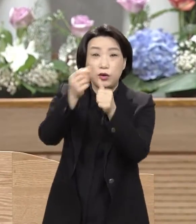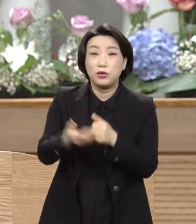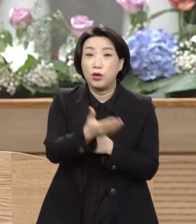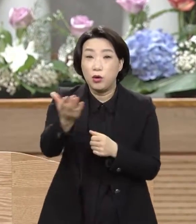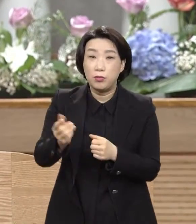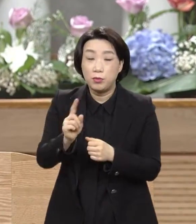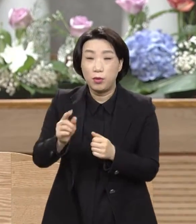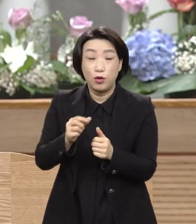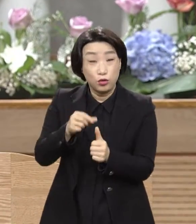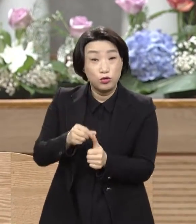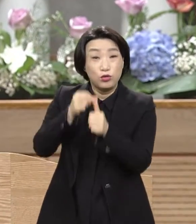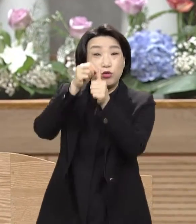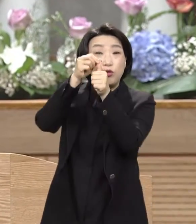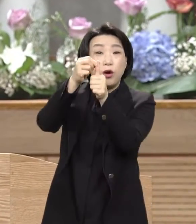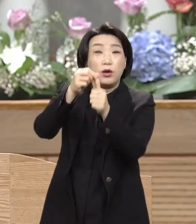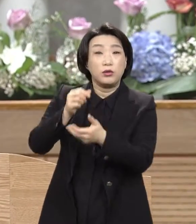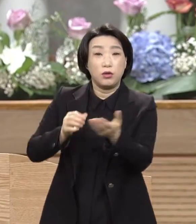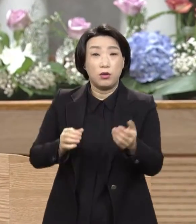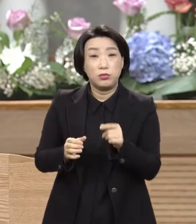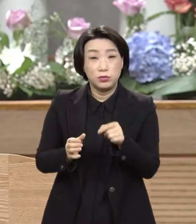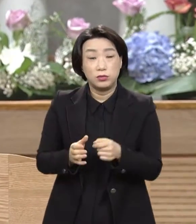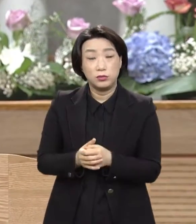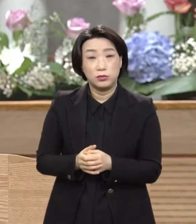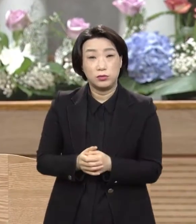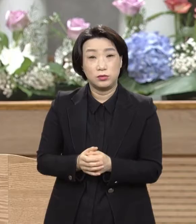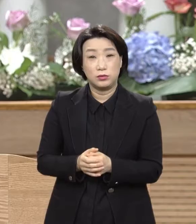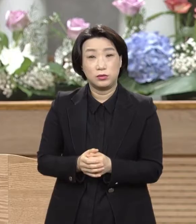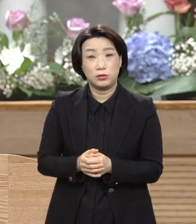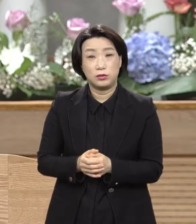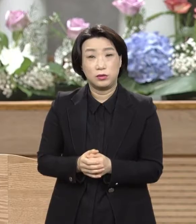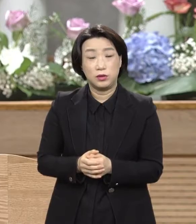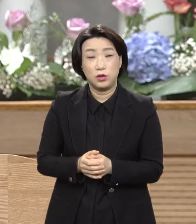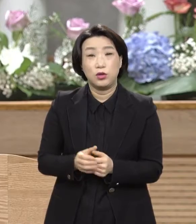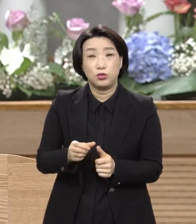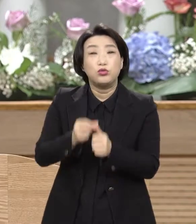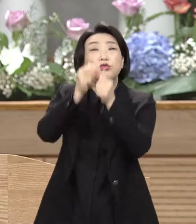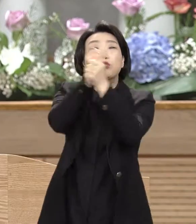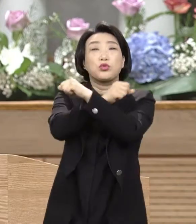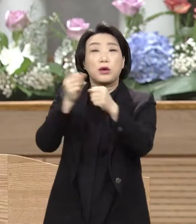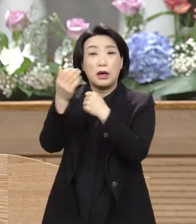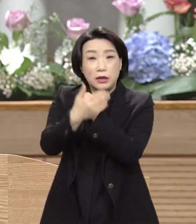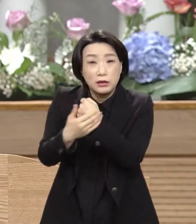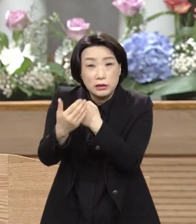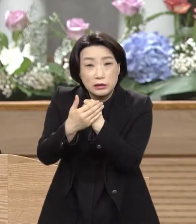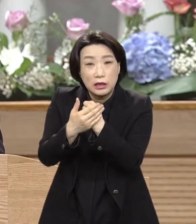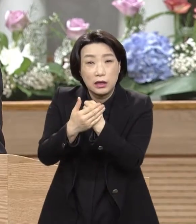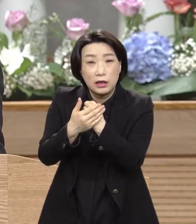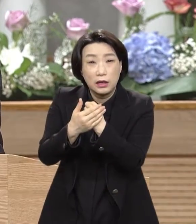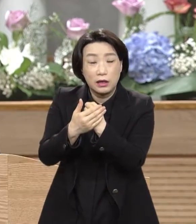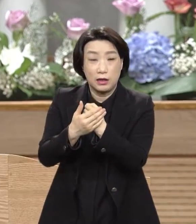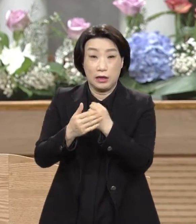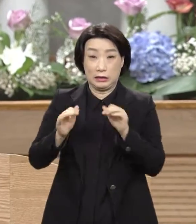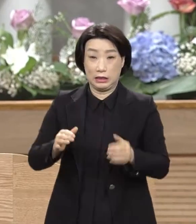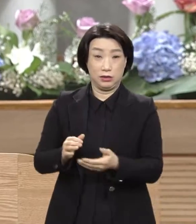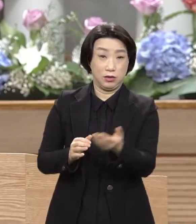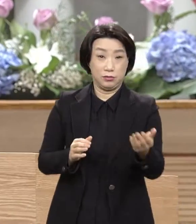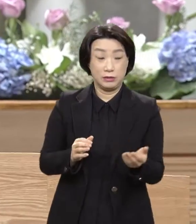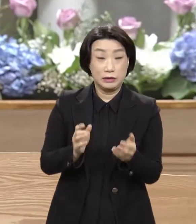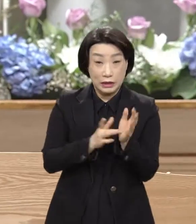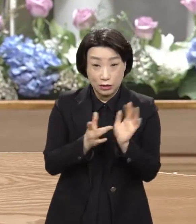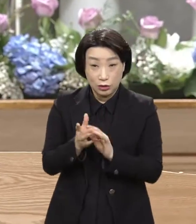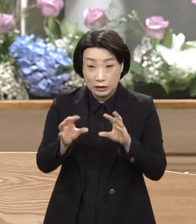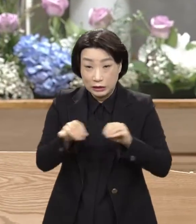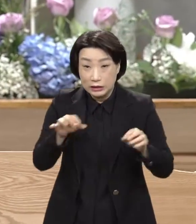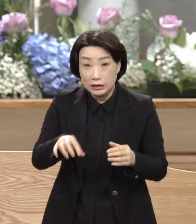보고 구원이라고 하던 구원, 응? 구속의 은총. 그런데 예수가 이